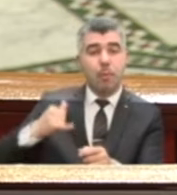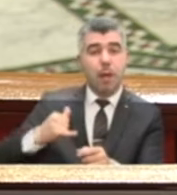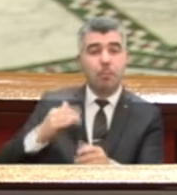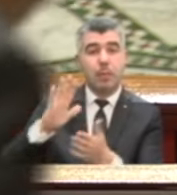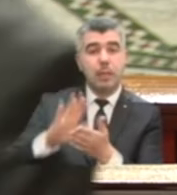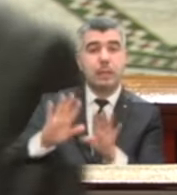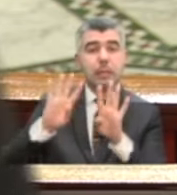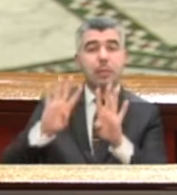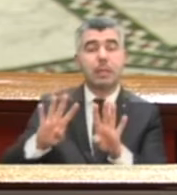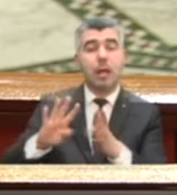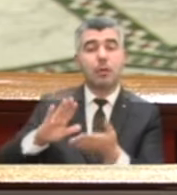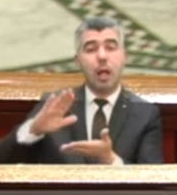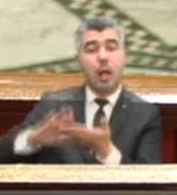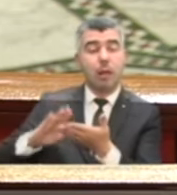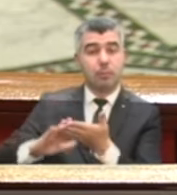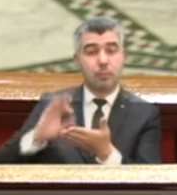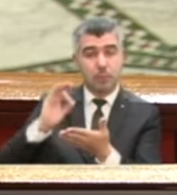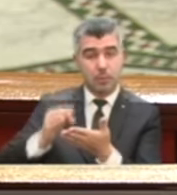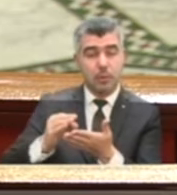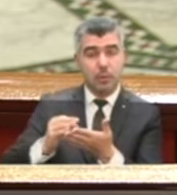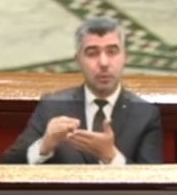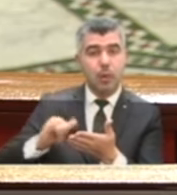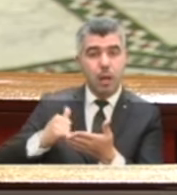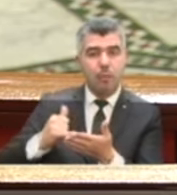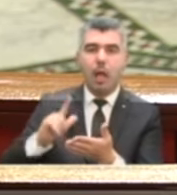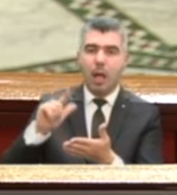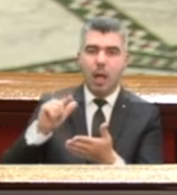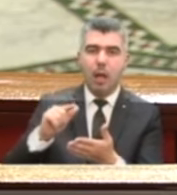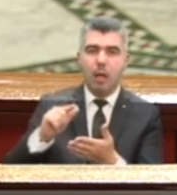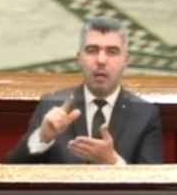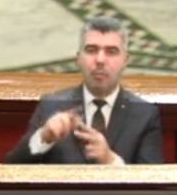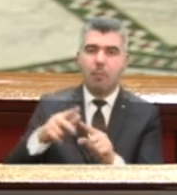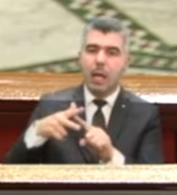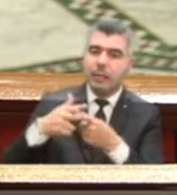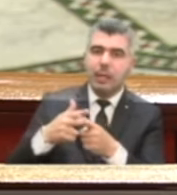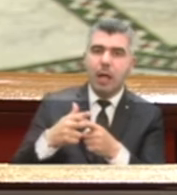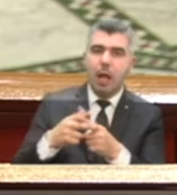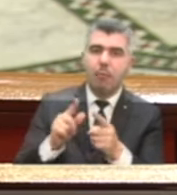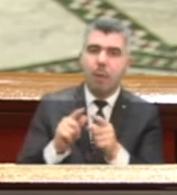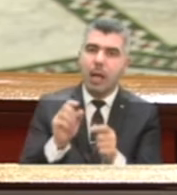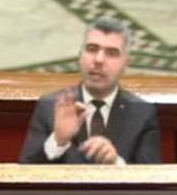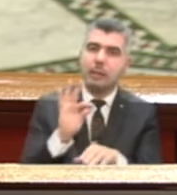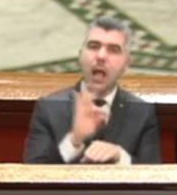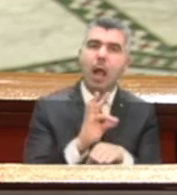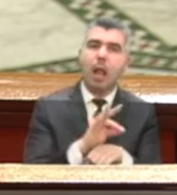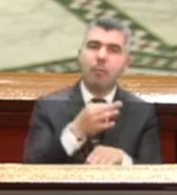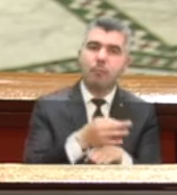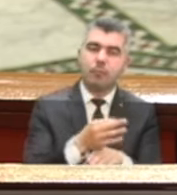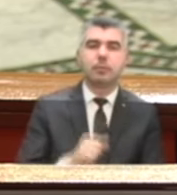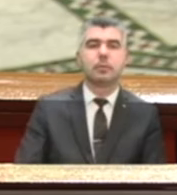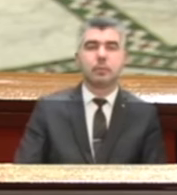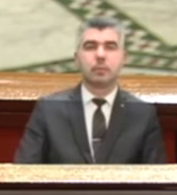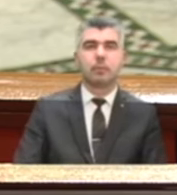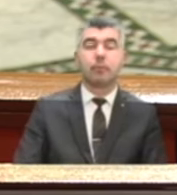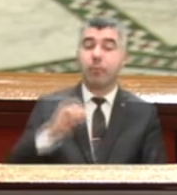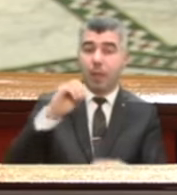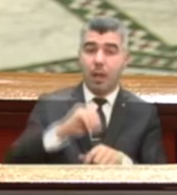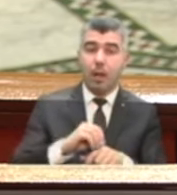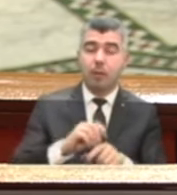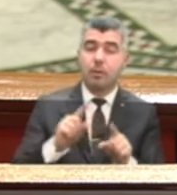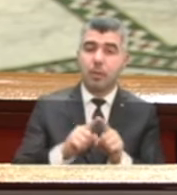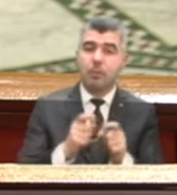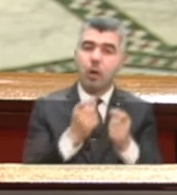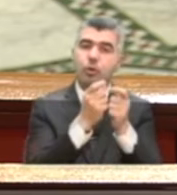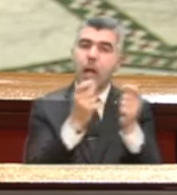سنة، الطفل ملي يوصل 18 سنة يولي شاب، يكون عنده على الأقل واحد الصنعة اللي ممكن يعتمد عليها. وقمنا أيضا بمقاربة مع القطاع